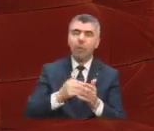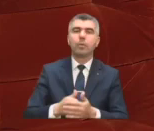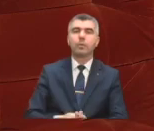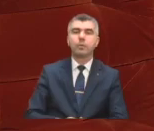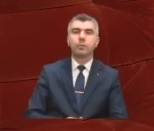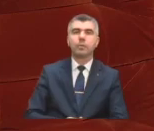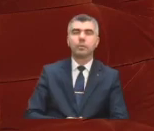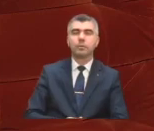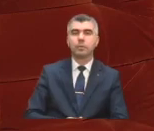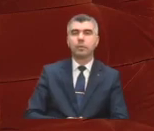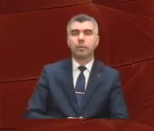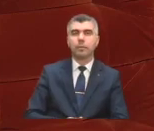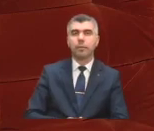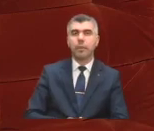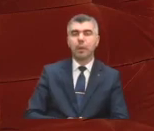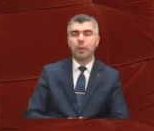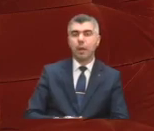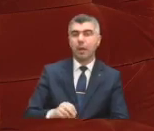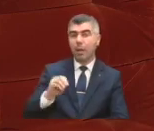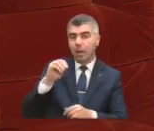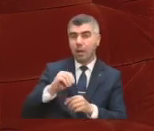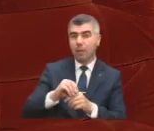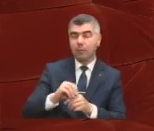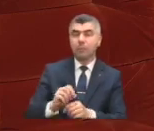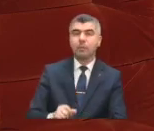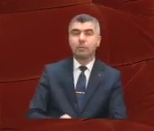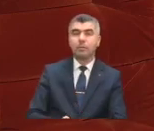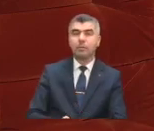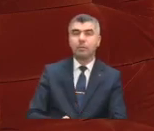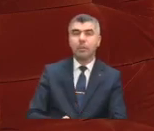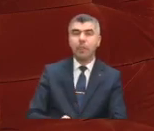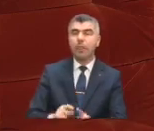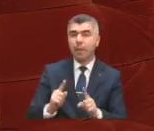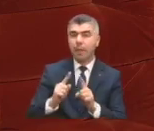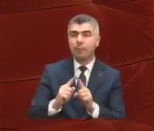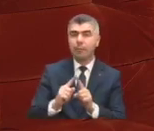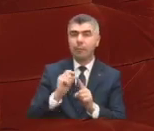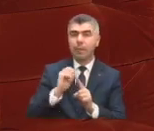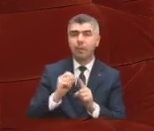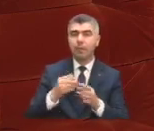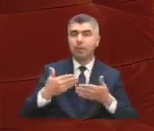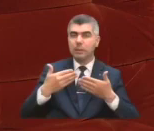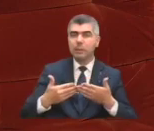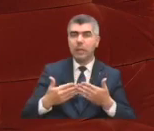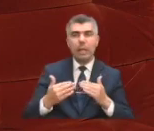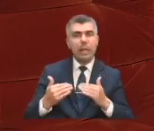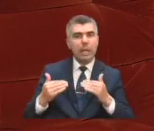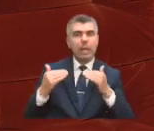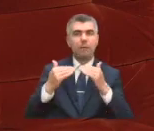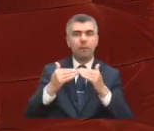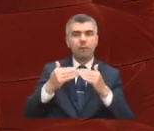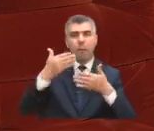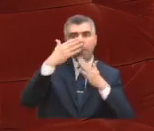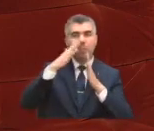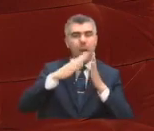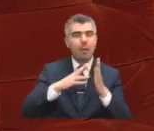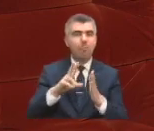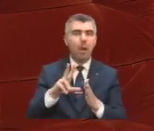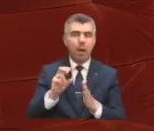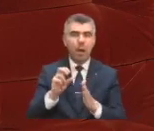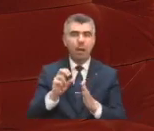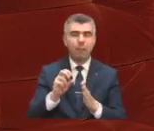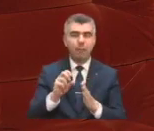في الميدان. فيما يخص العدالة المجالية، احنا عايشين في نفس المغرب وعارفين بان كاين